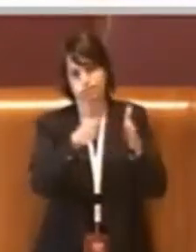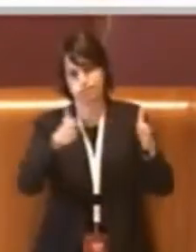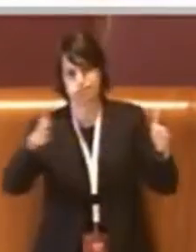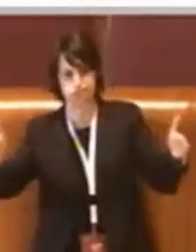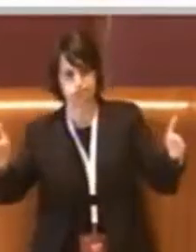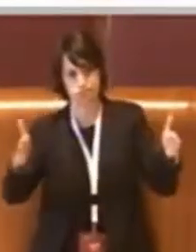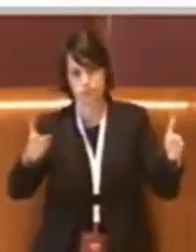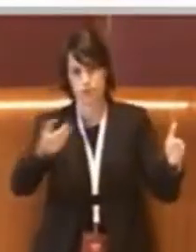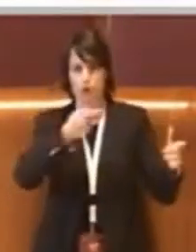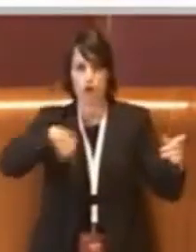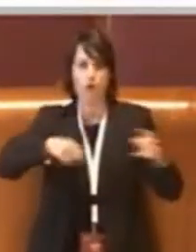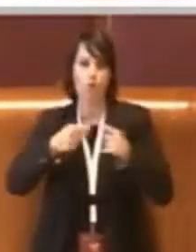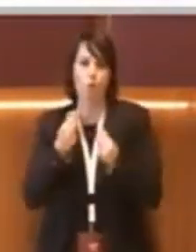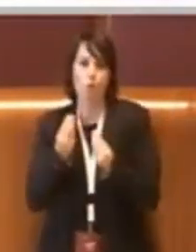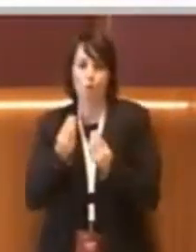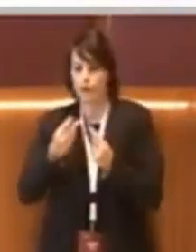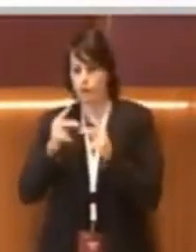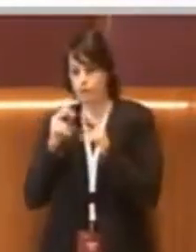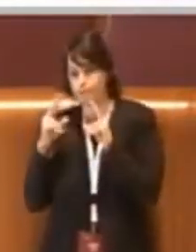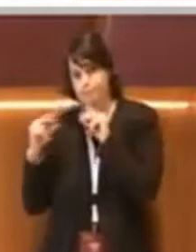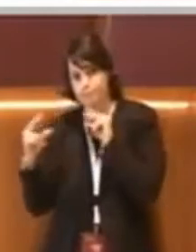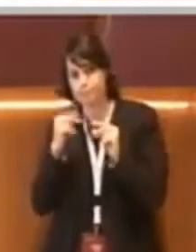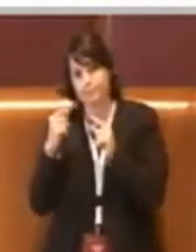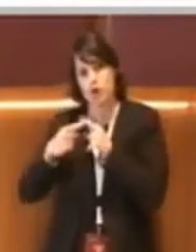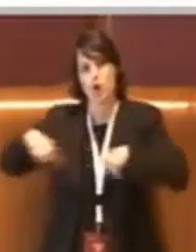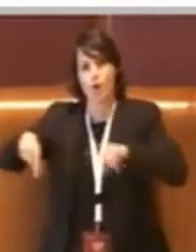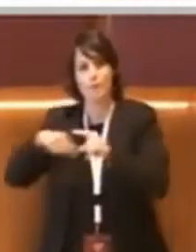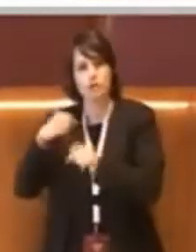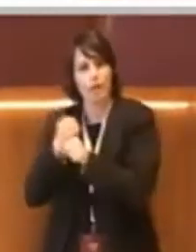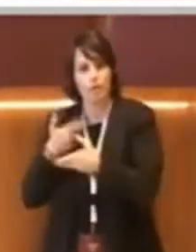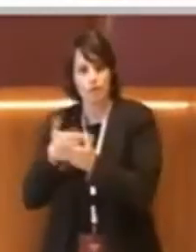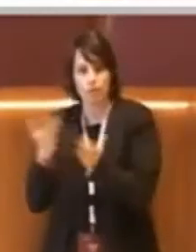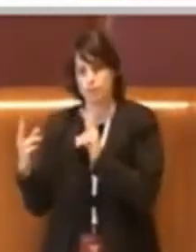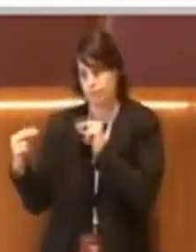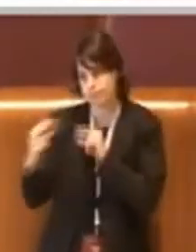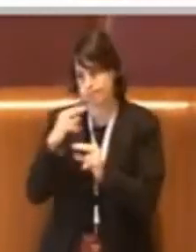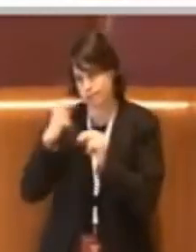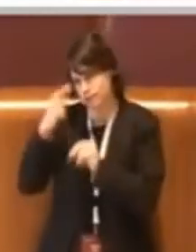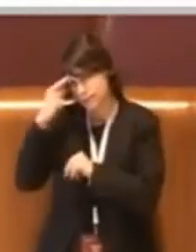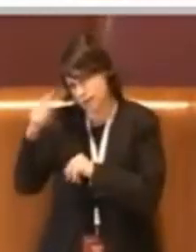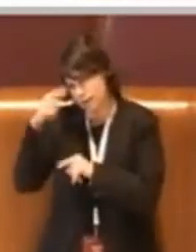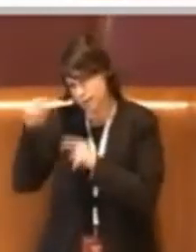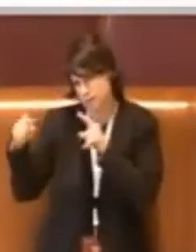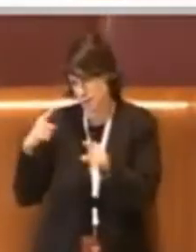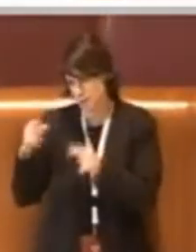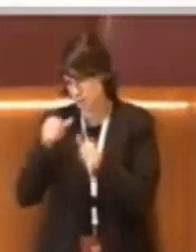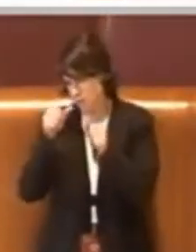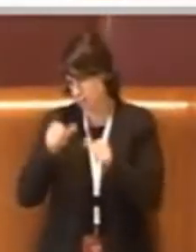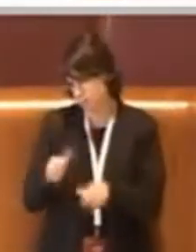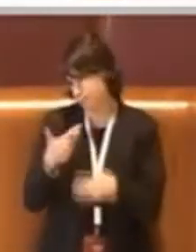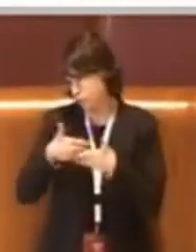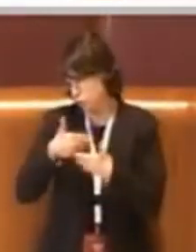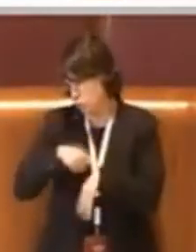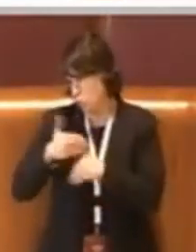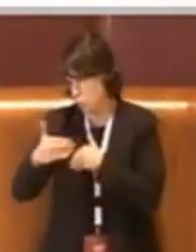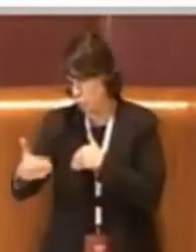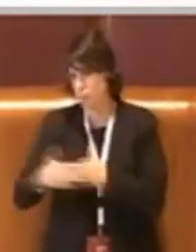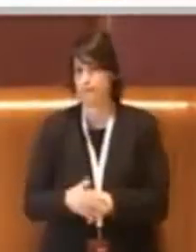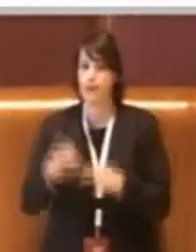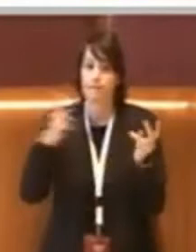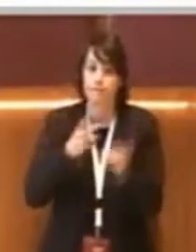Pubblici. Quindi io trovo sinceramente il suggerimento ci sta tutto, ma non